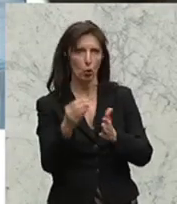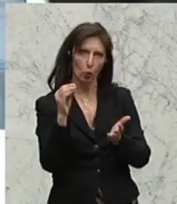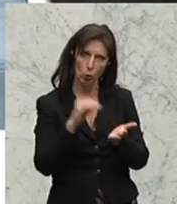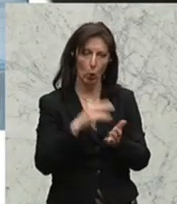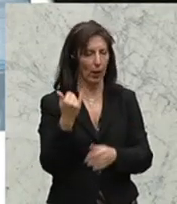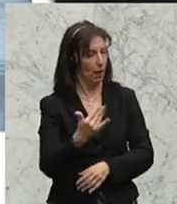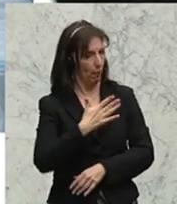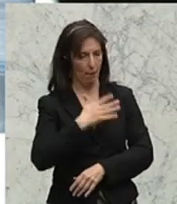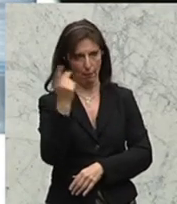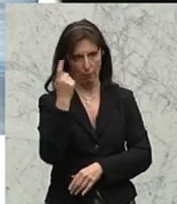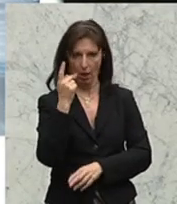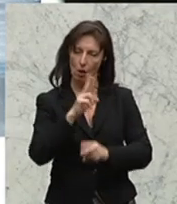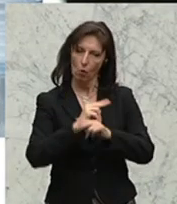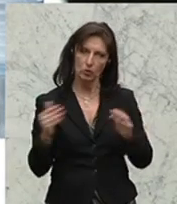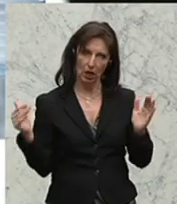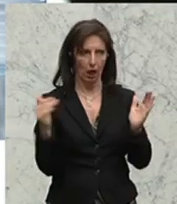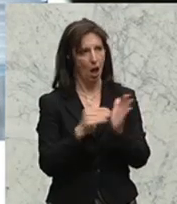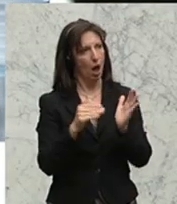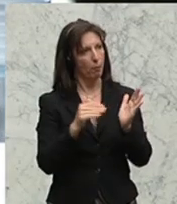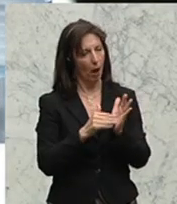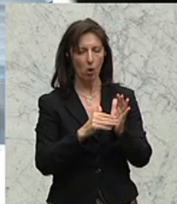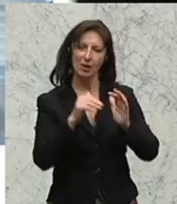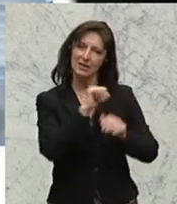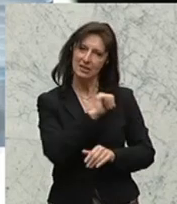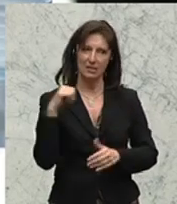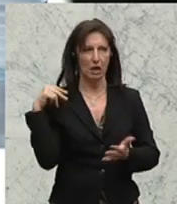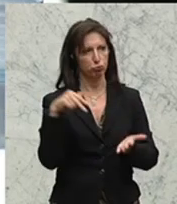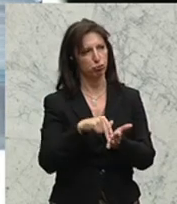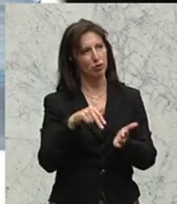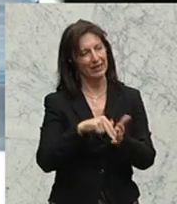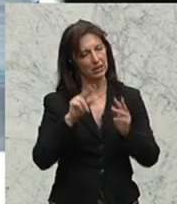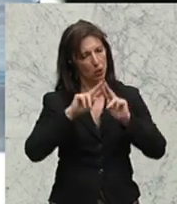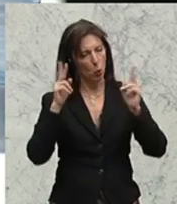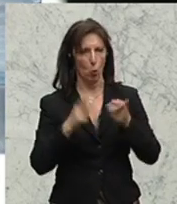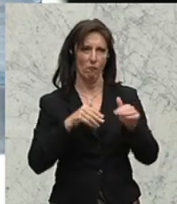Meinung, Österreich braucht ein starkes, engagiertes und eigenständiges Umwelt- und Energieministerium.